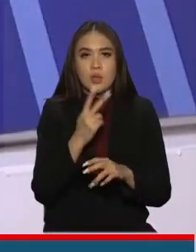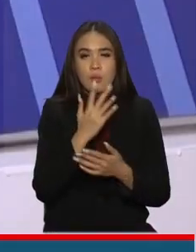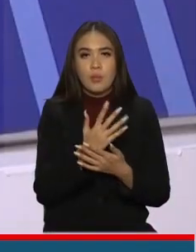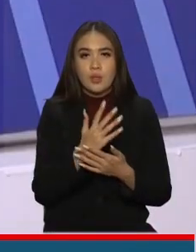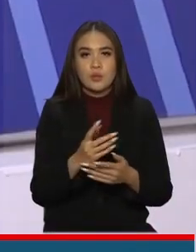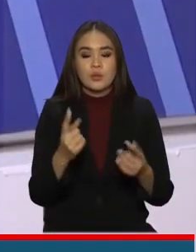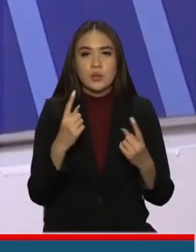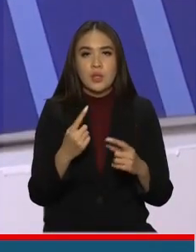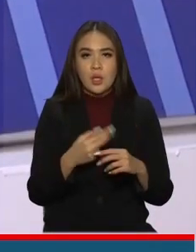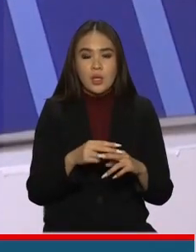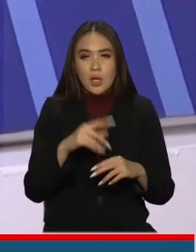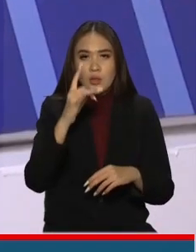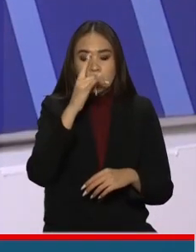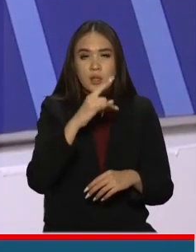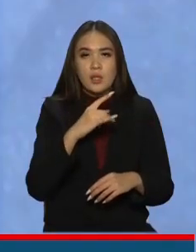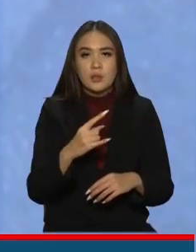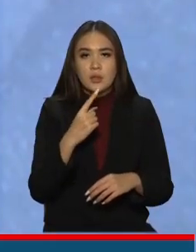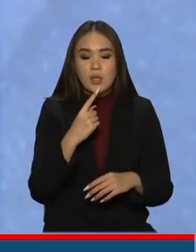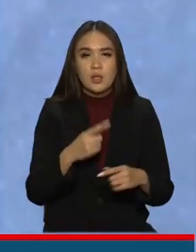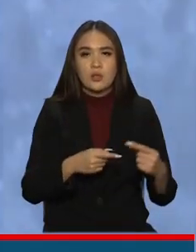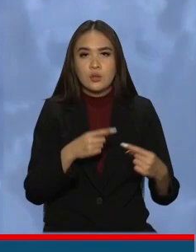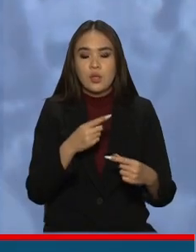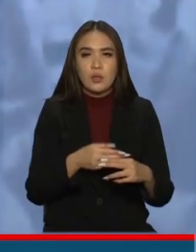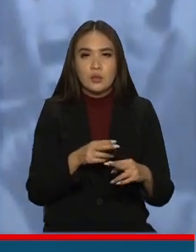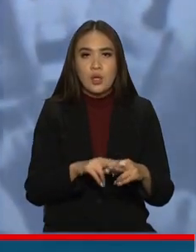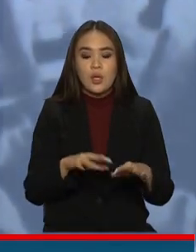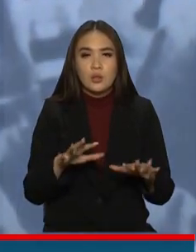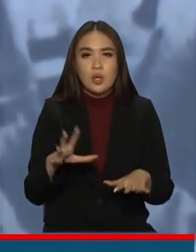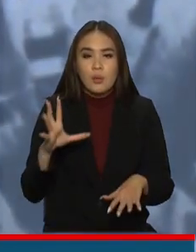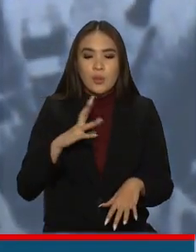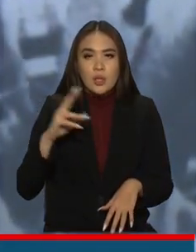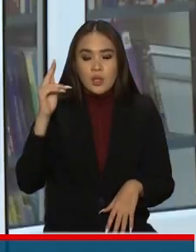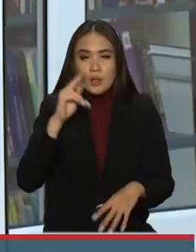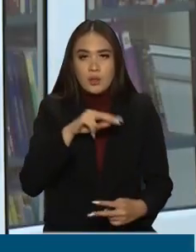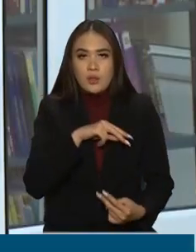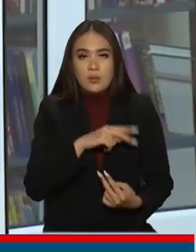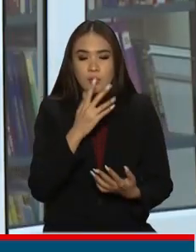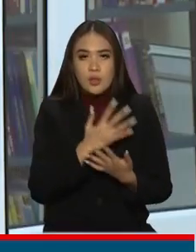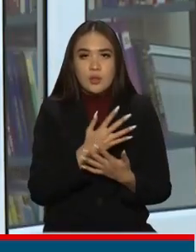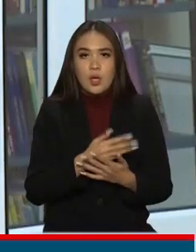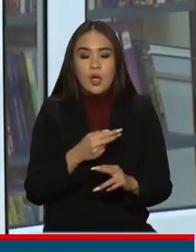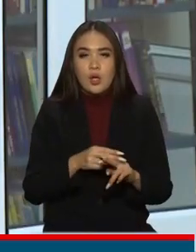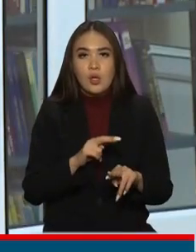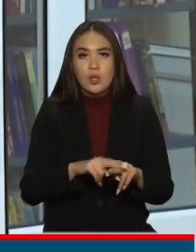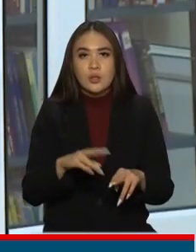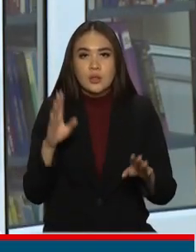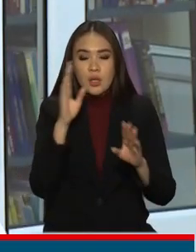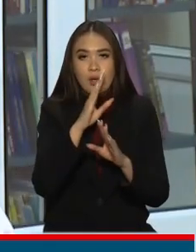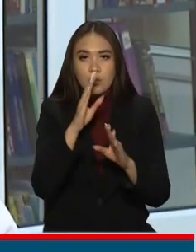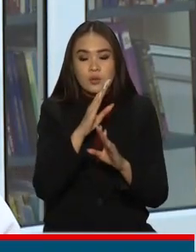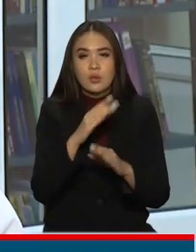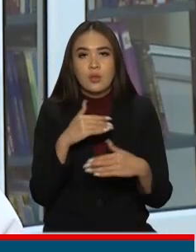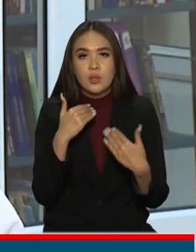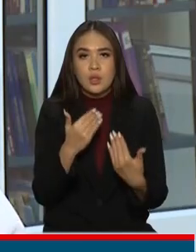өзекті. Қазақтың тағдыры мен тілі үшін күрескен бір туар тұлғаның еңбегі ерен дейді. Ұлттың тағдырын ойлап,